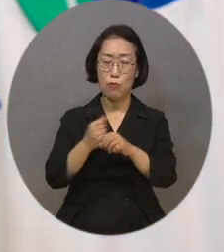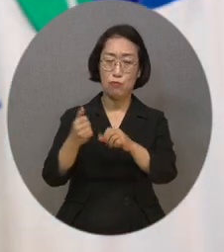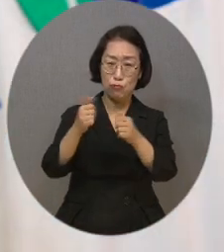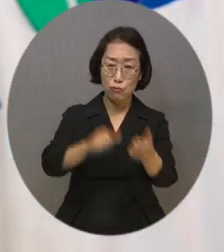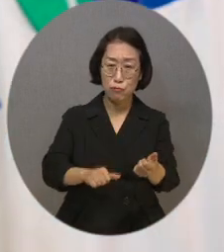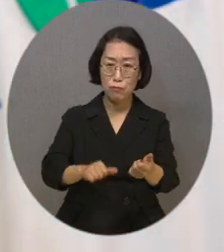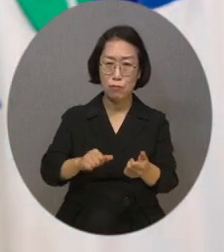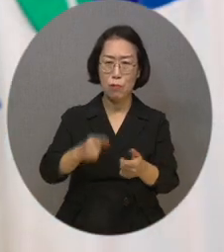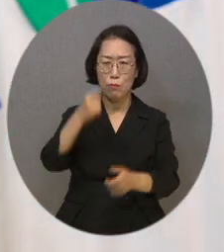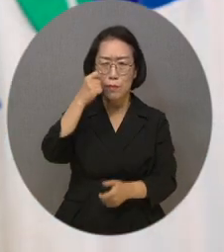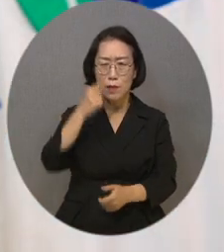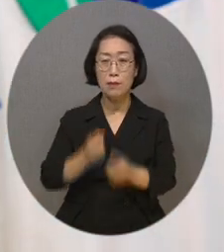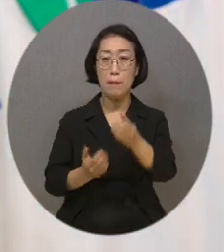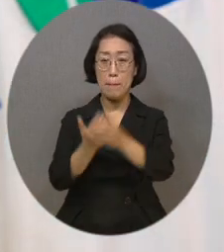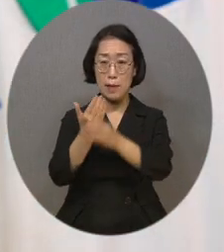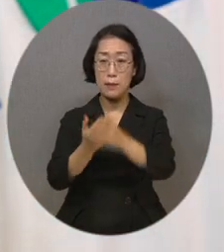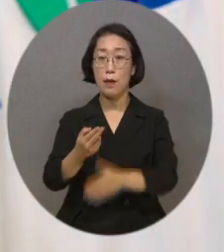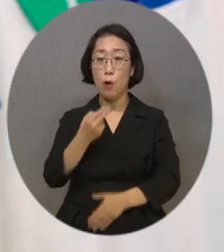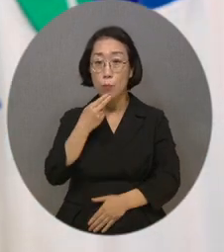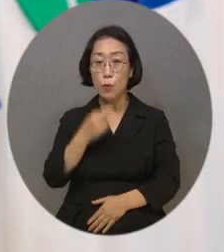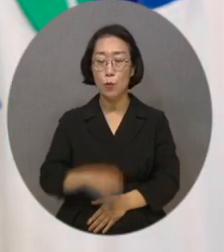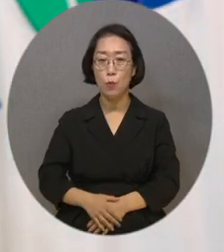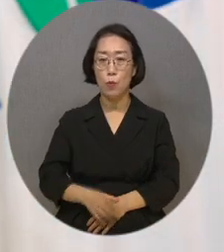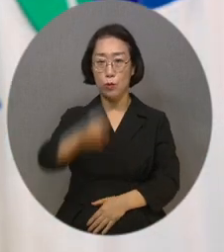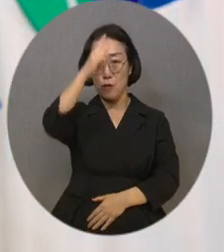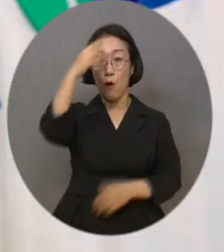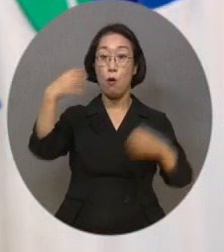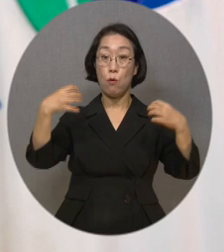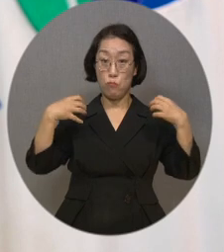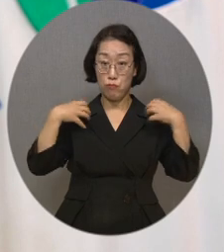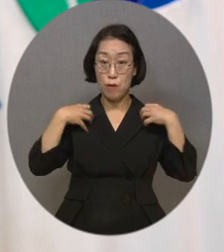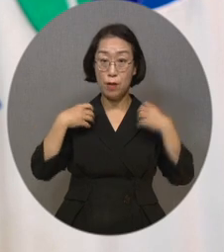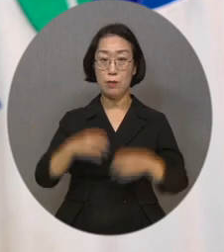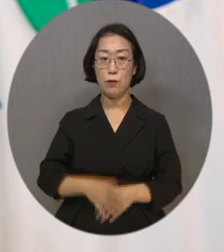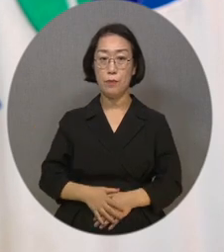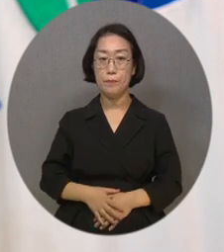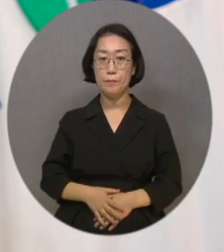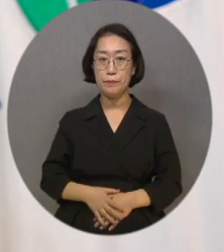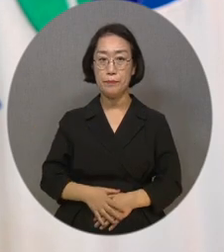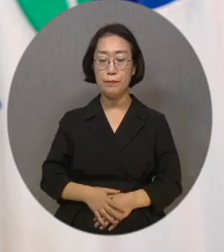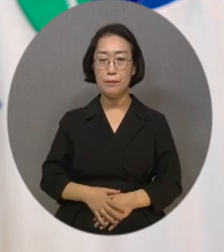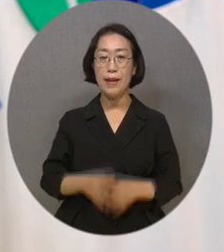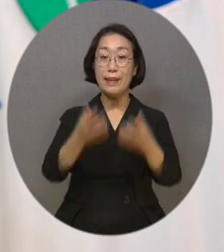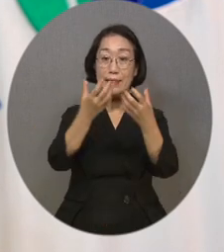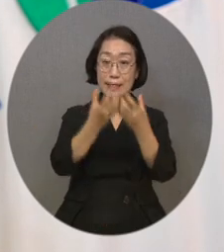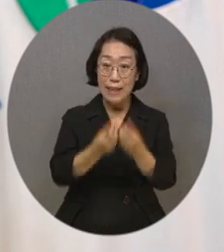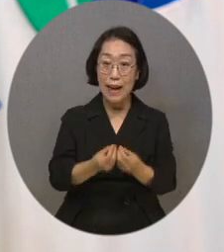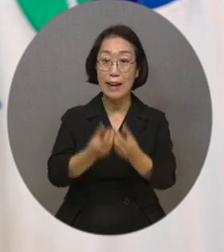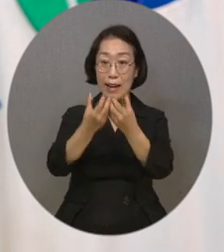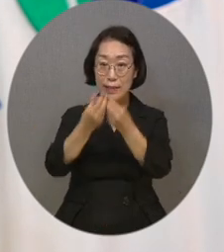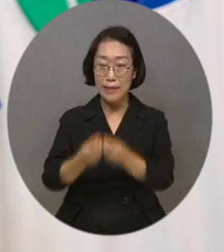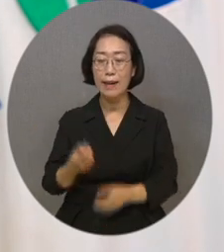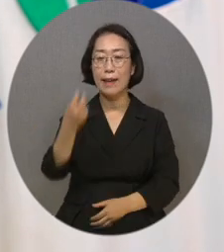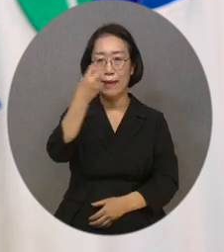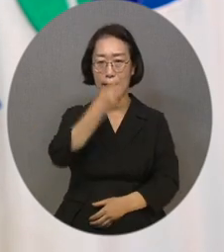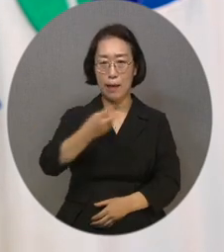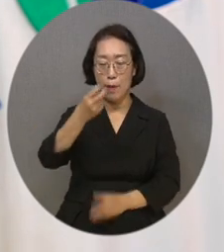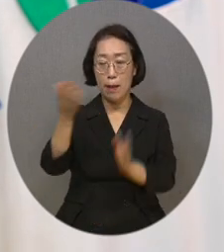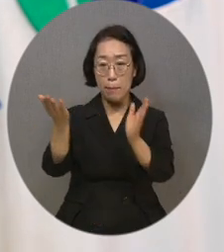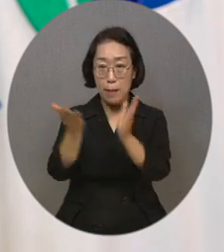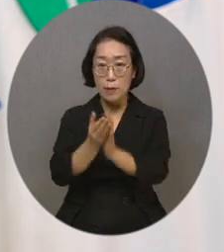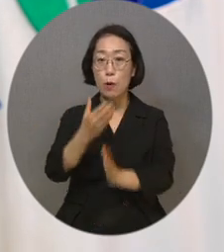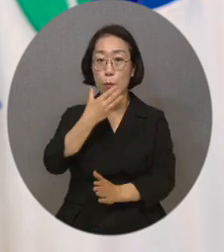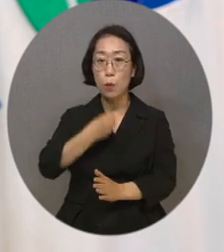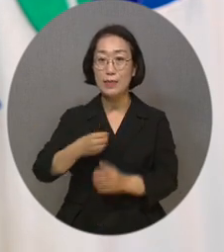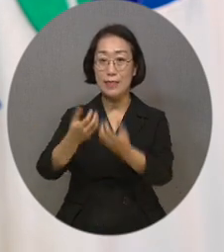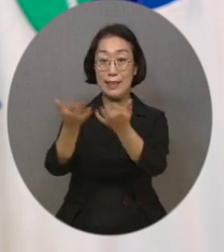정부 차원에서 만들어낸 게 이제 그 사례 개발 행위 그다음에 이제 그 맞춤형 복지팀